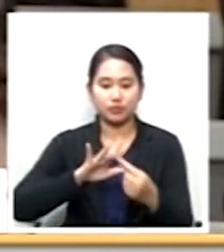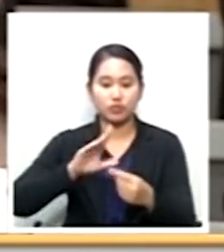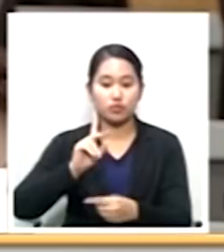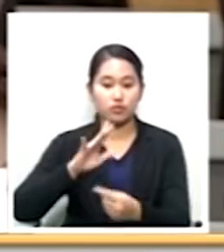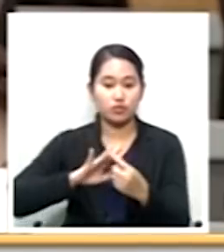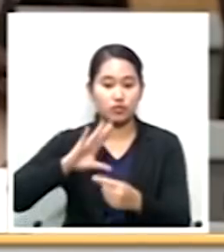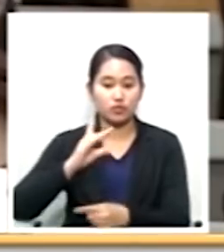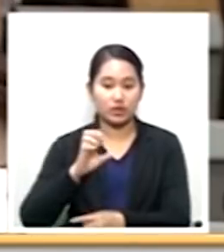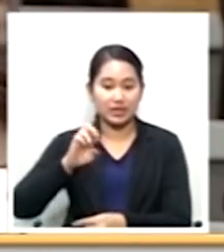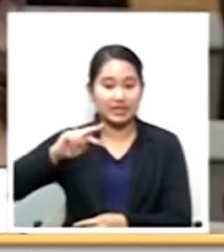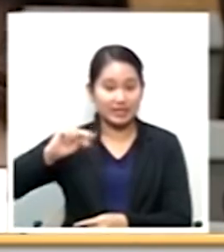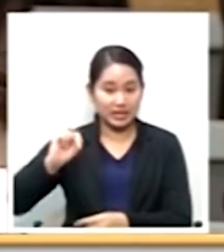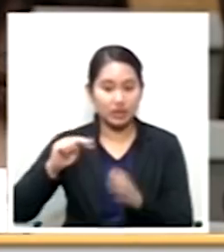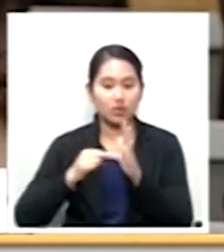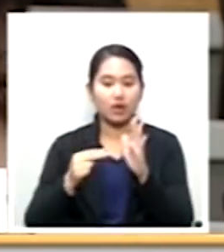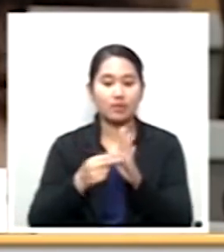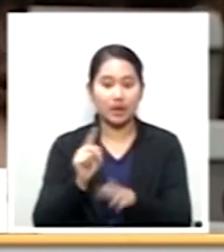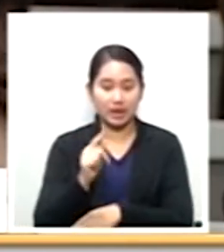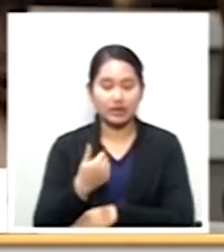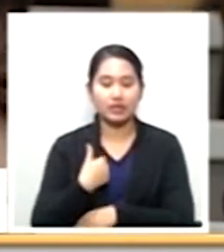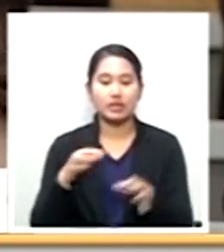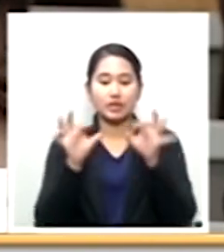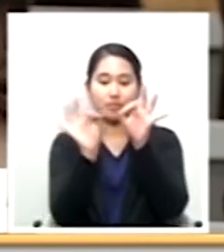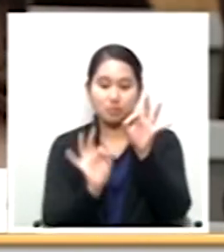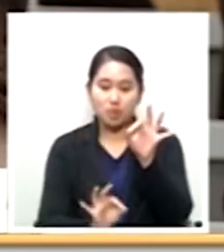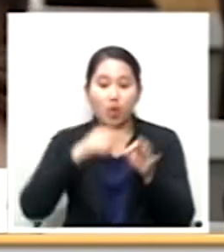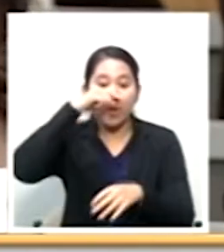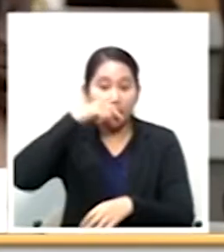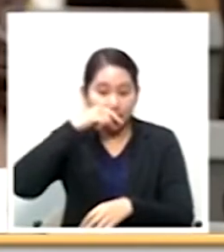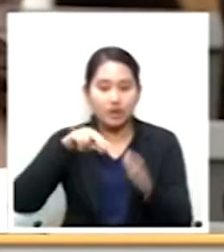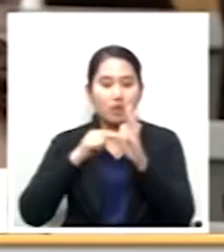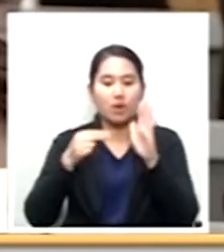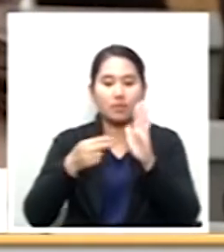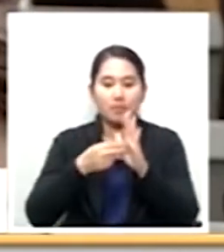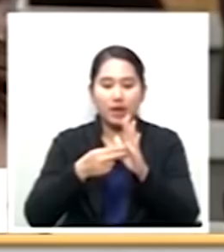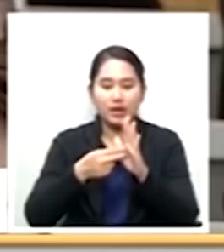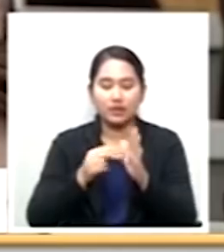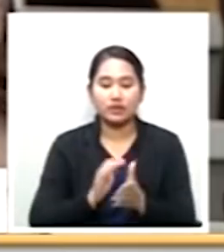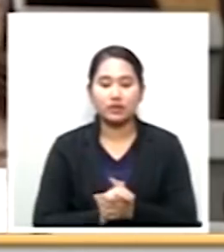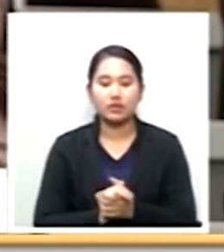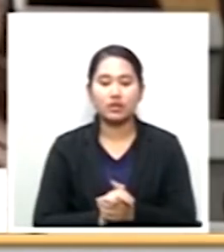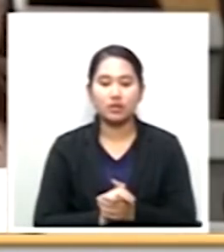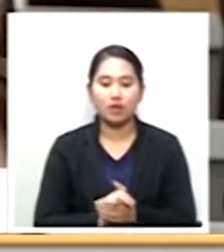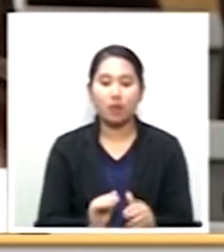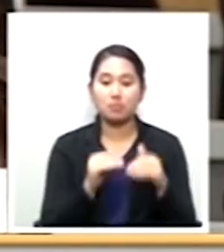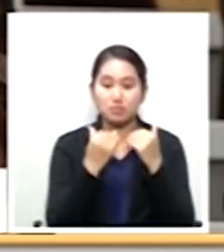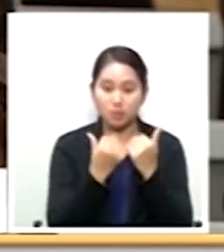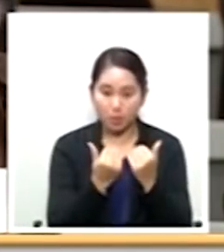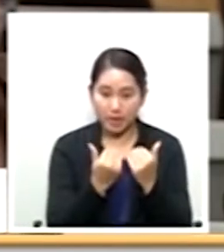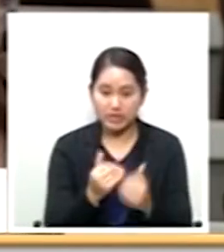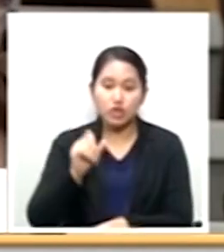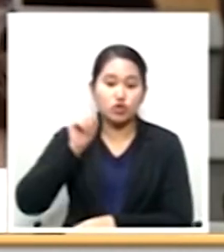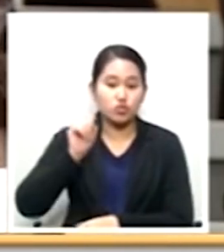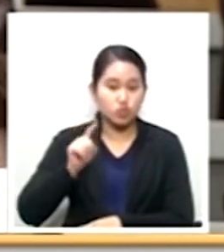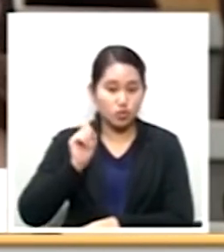มราชบัณฑิตยสถานให้ความหมายของคำว่าฉุกเฉินเอาไว้ว่าที่เป็นไปโดยปัจจุบันทันด่วนและต้